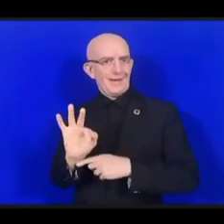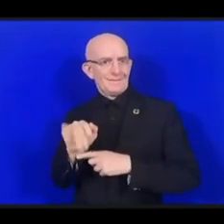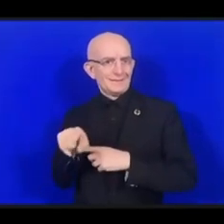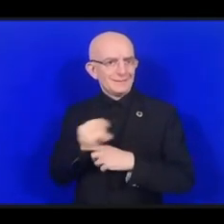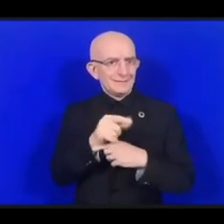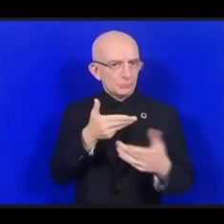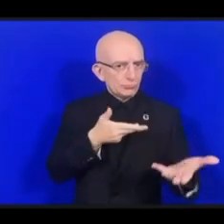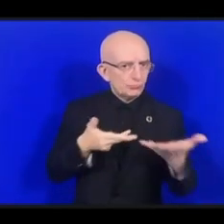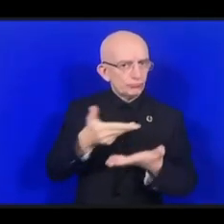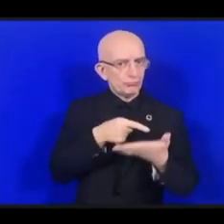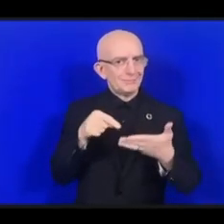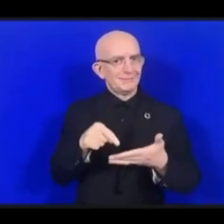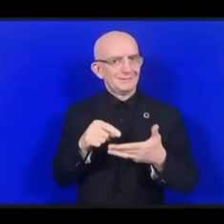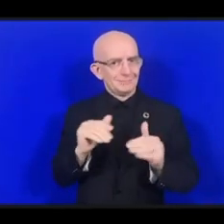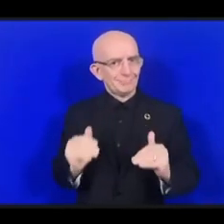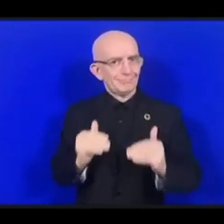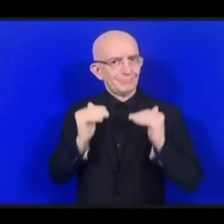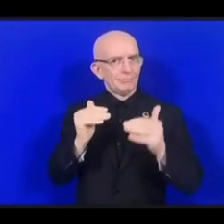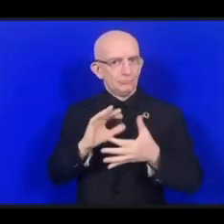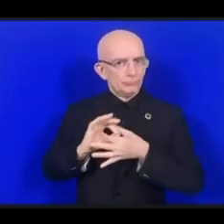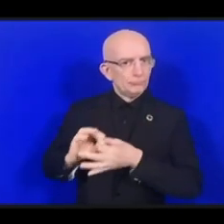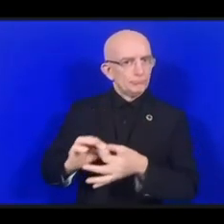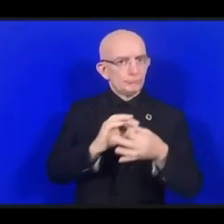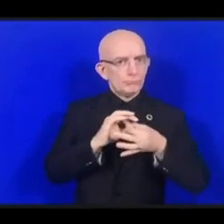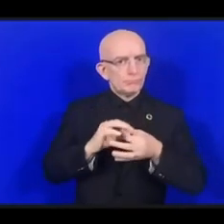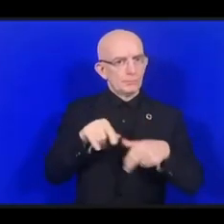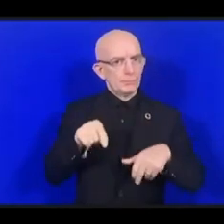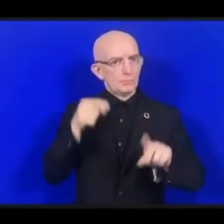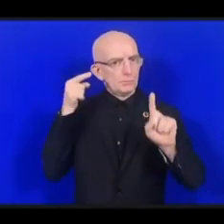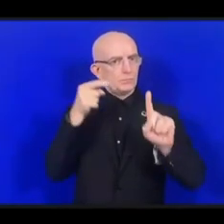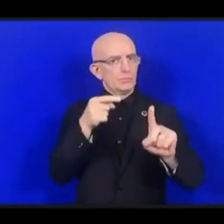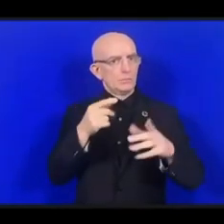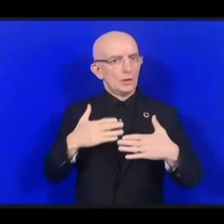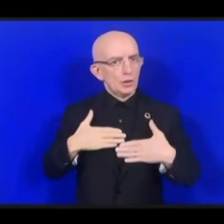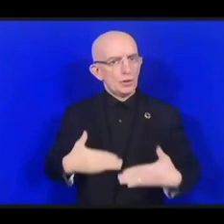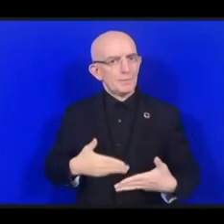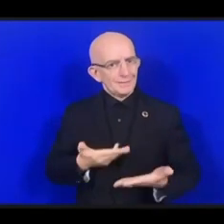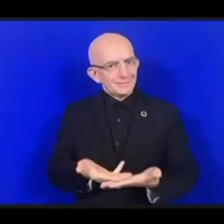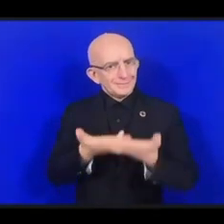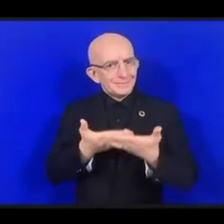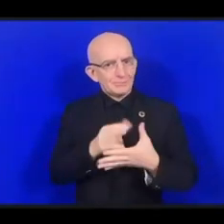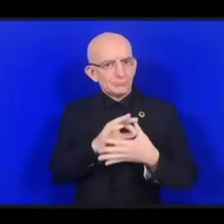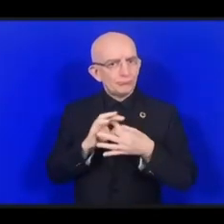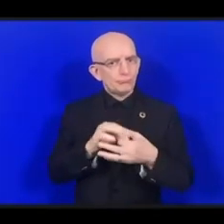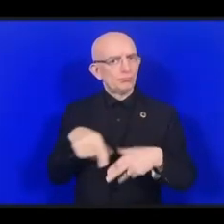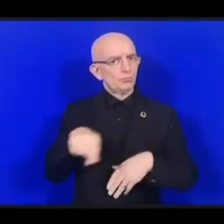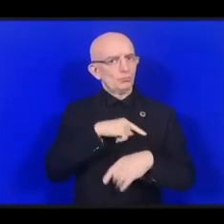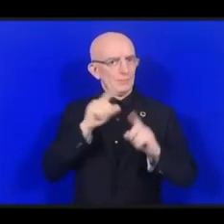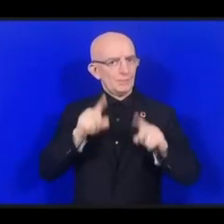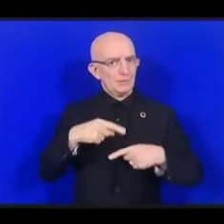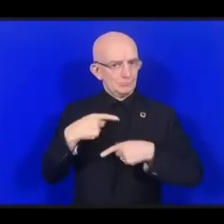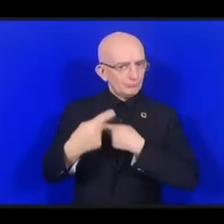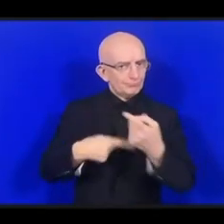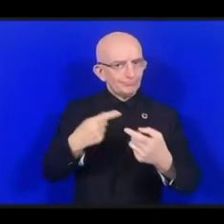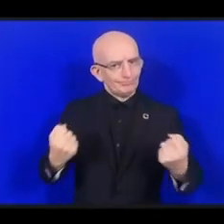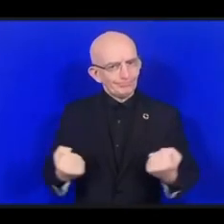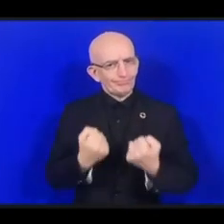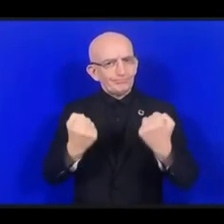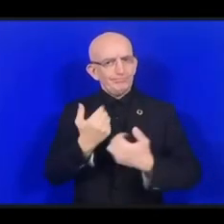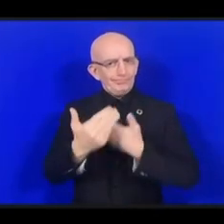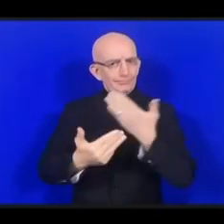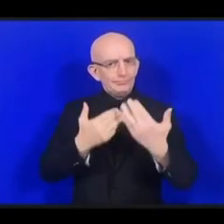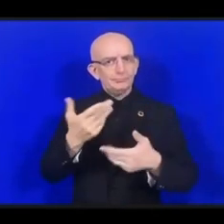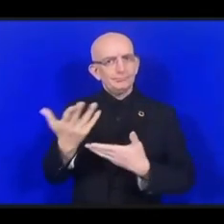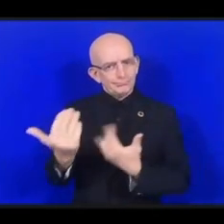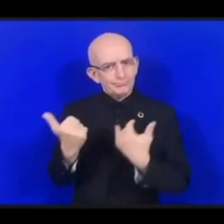须要继续努力实现包容，在我们这样的论坛上，要让尽可能的